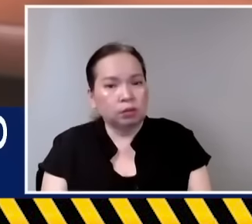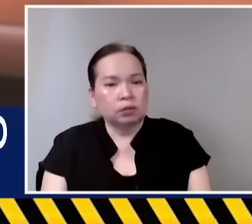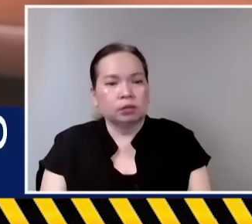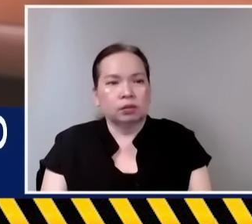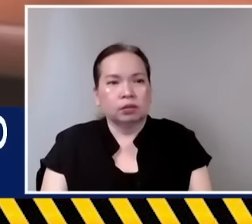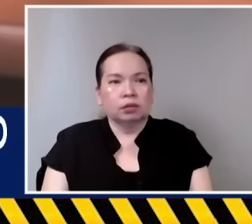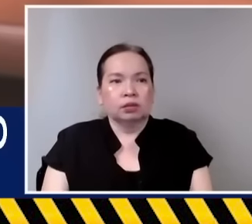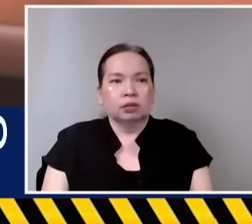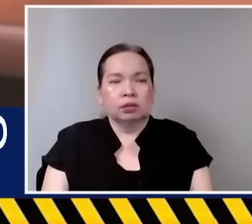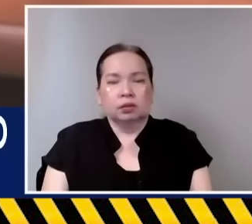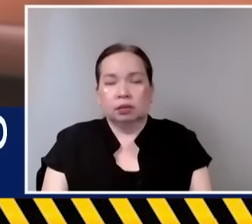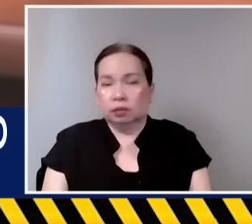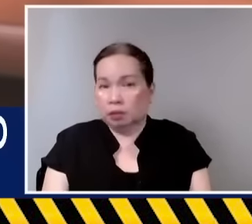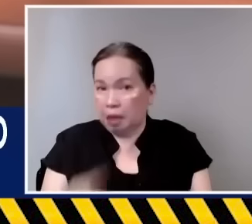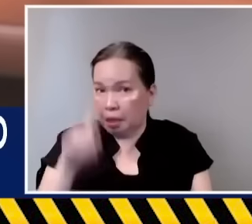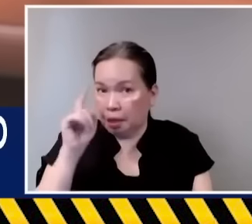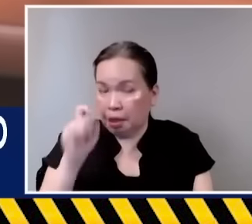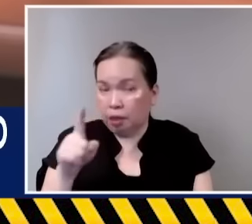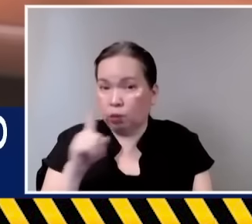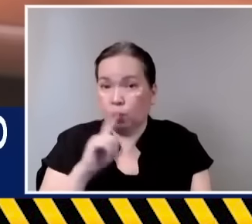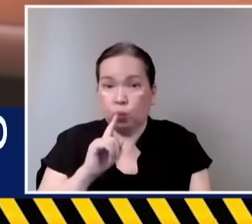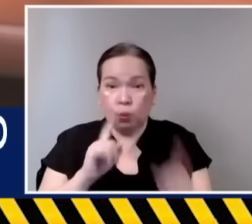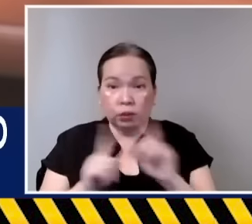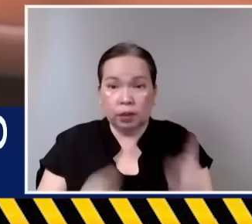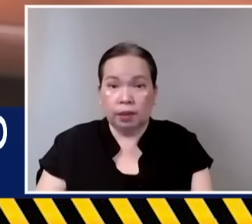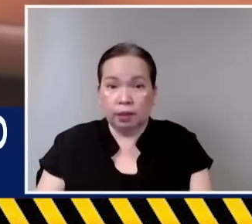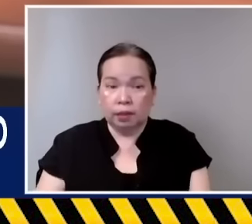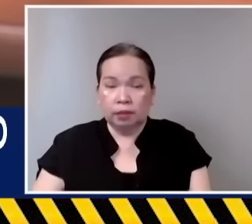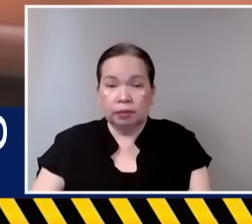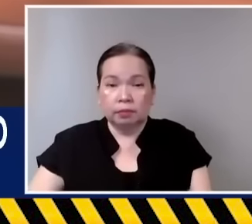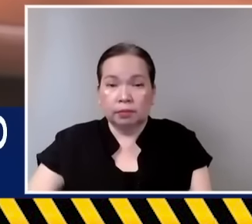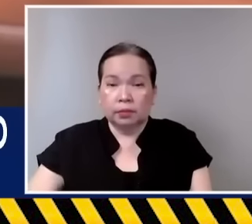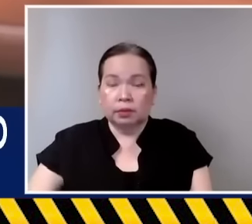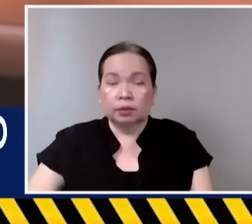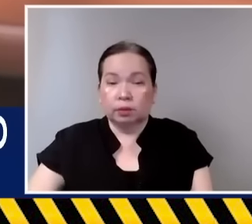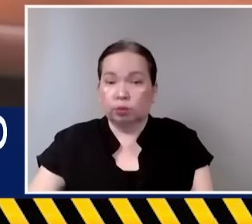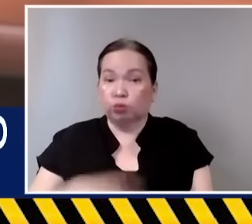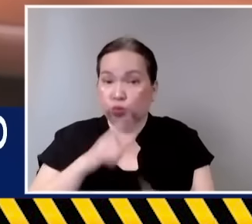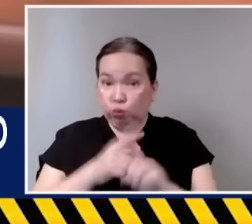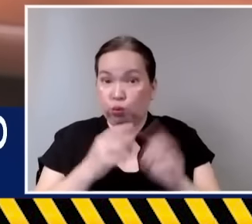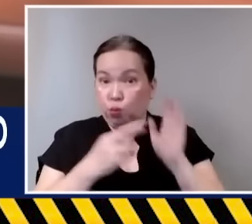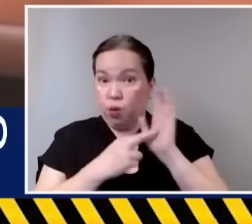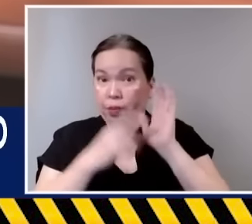is siya ba yung official na